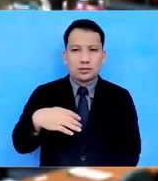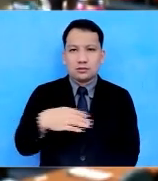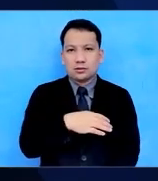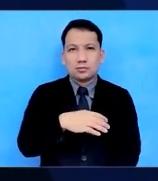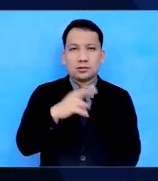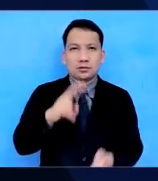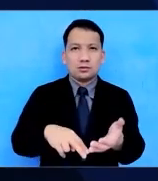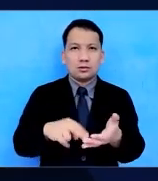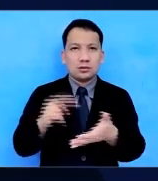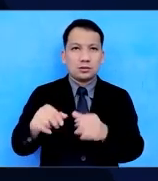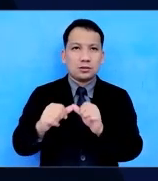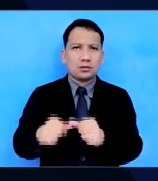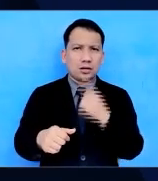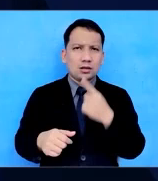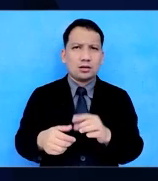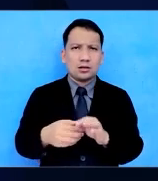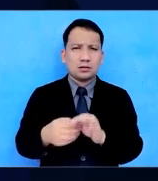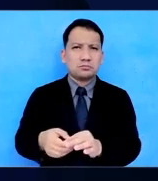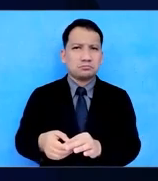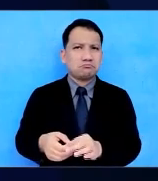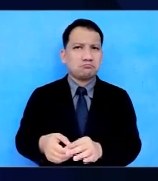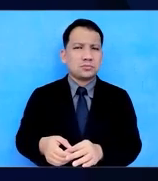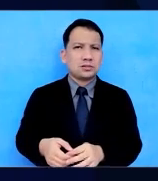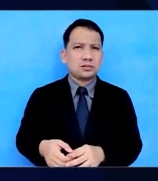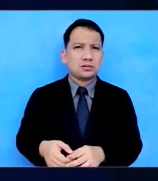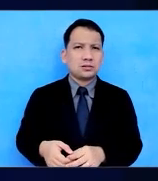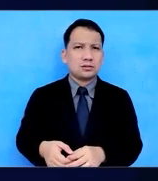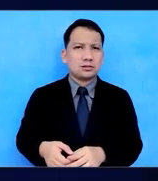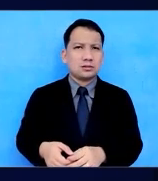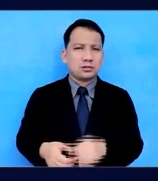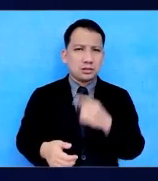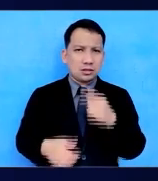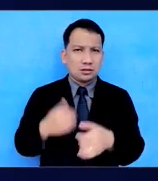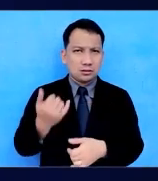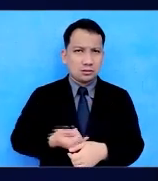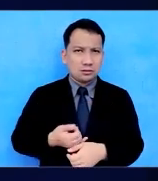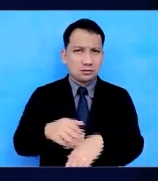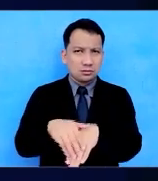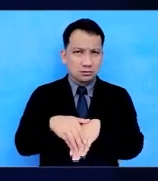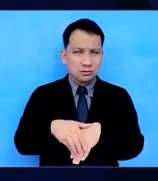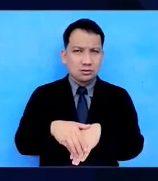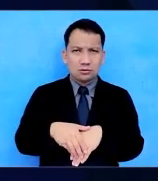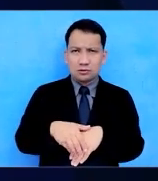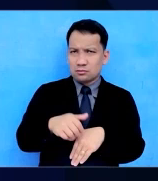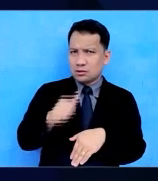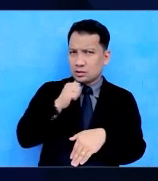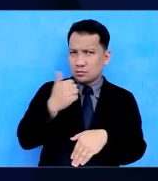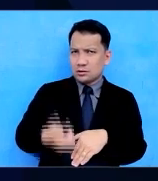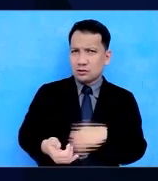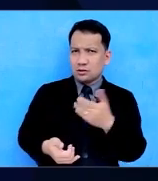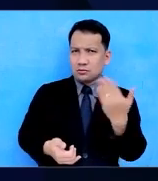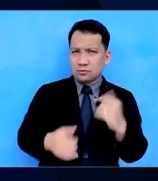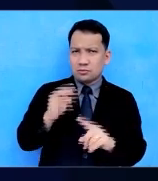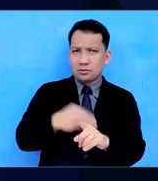reading. Pero sa isang pahayag, sinabi ni Rodriguez na biglang binawi ng Senadong imbitasyon, bagay na ikinadismaya raw niya lalo't March